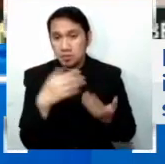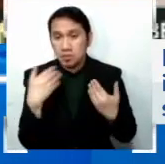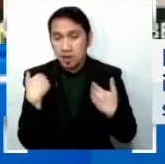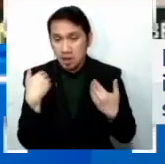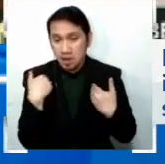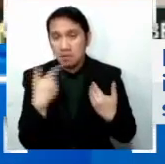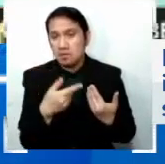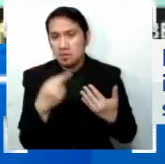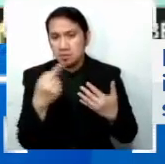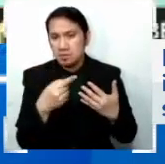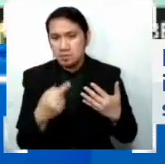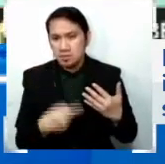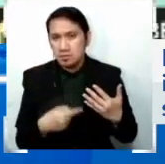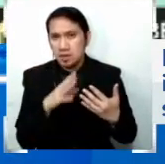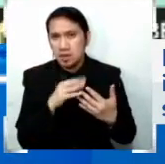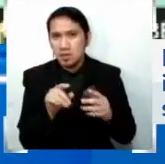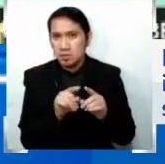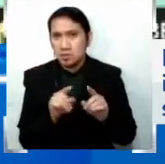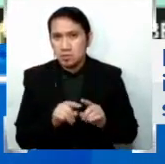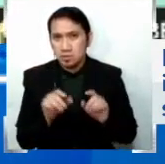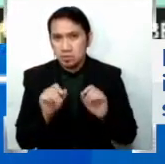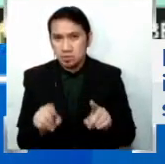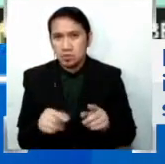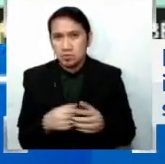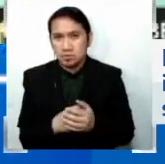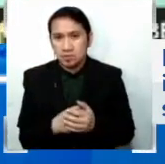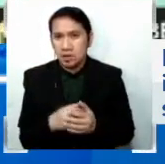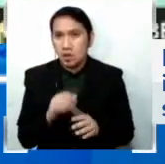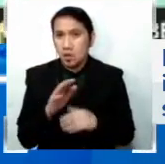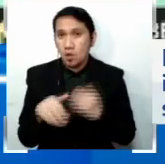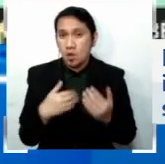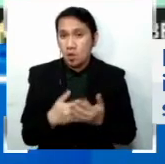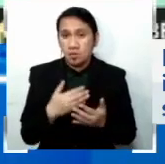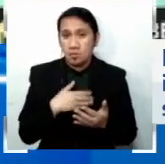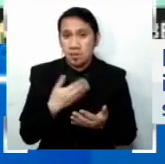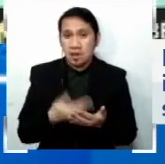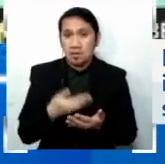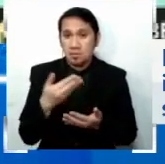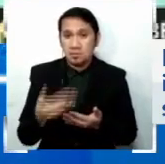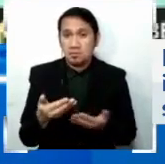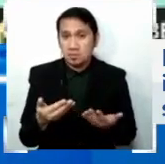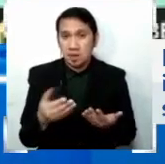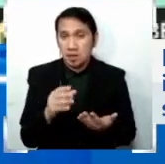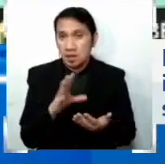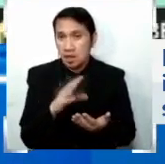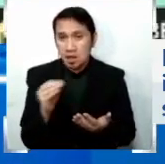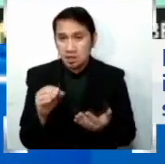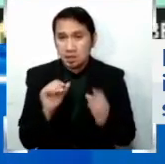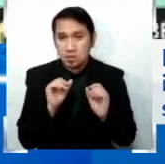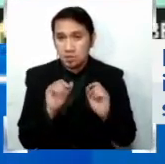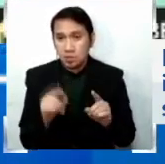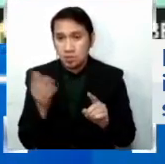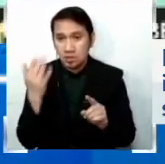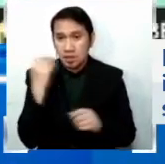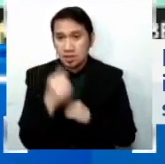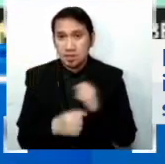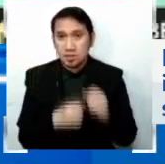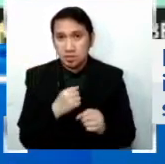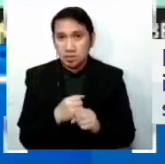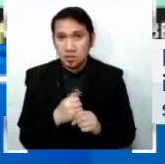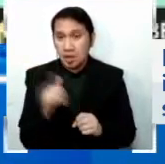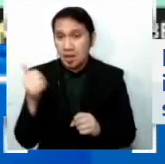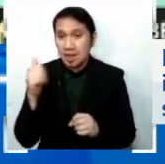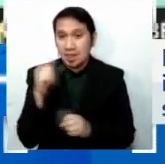marami na siyang nabenta. Everything that I bought, that I sold on last year, was at least 10 years